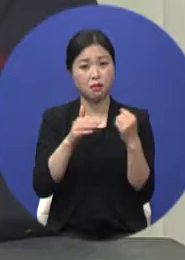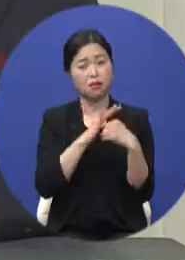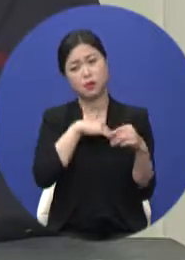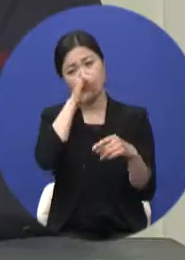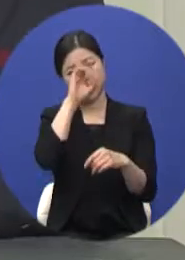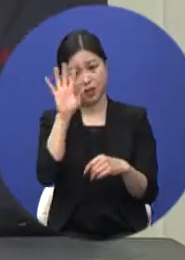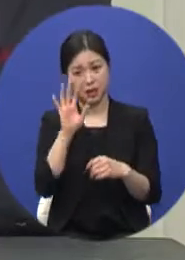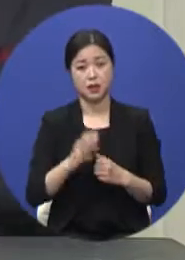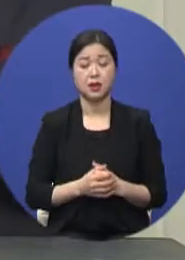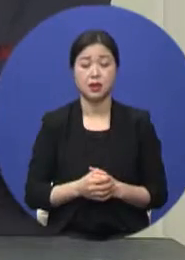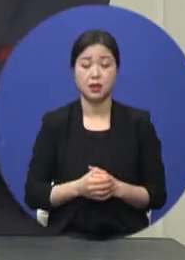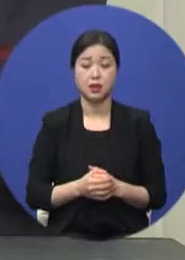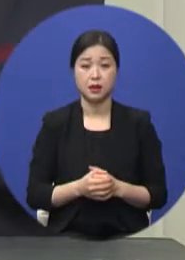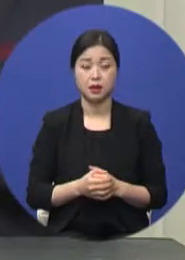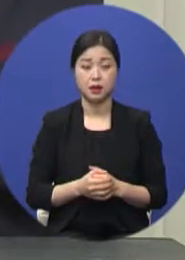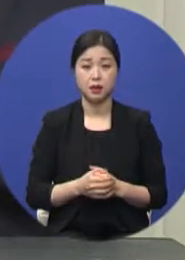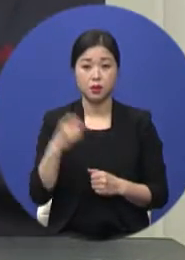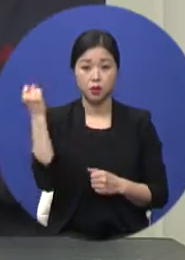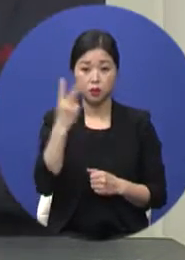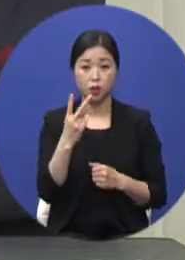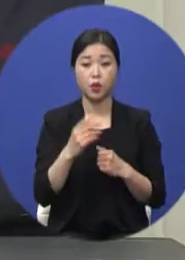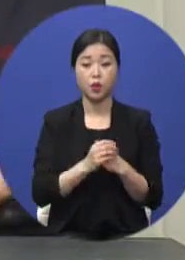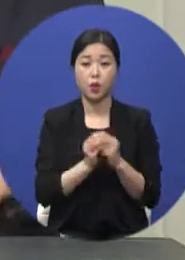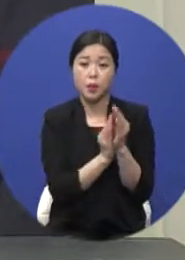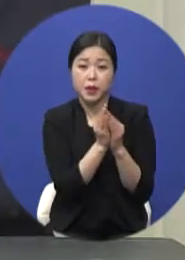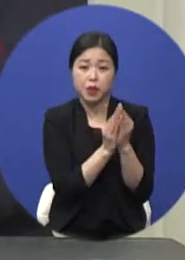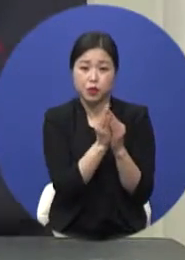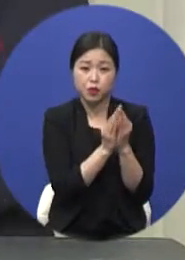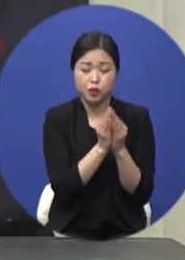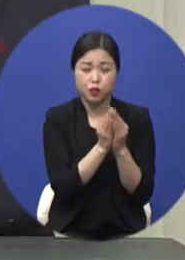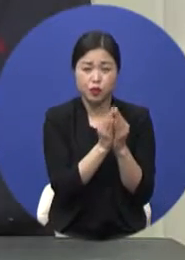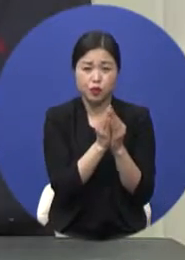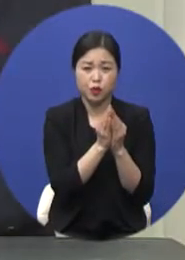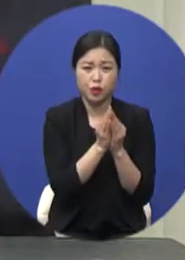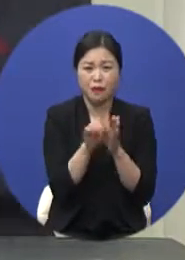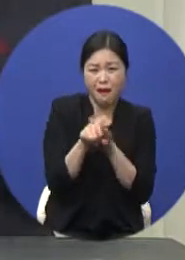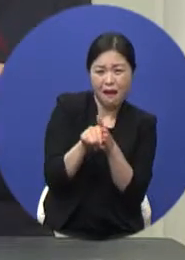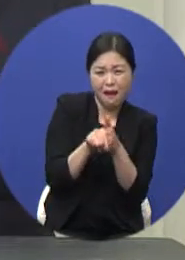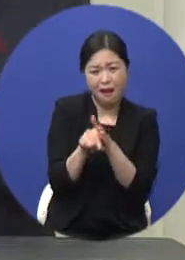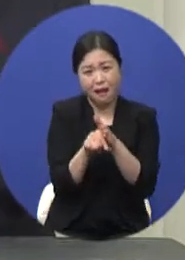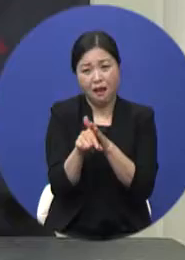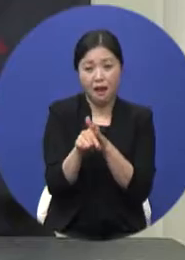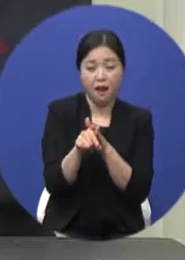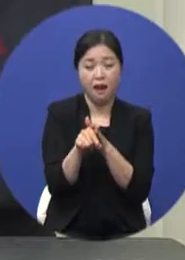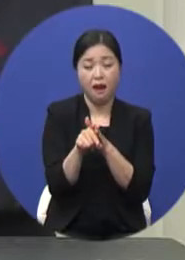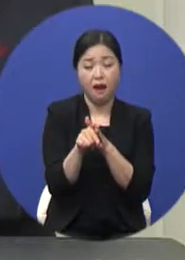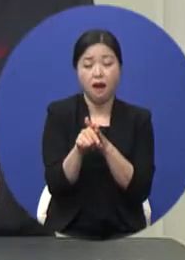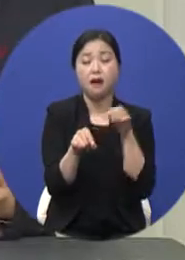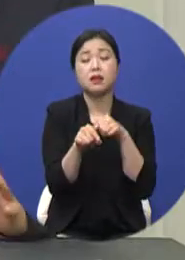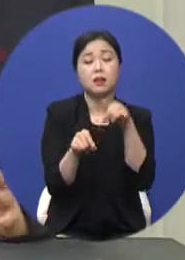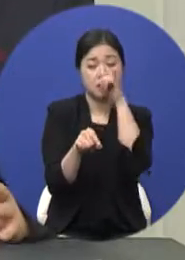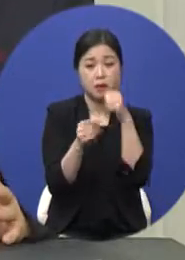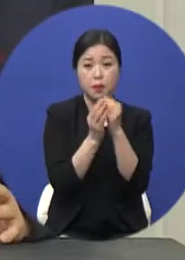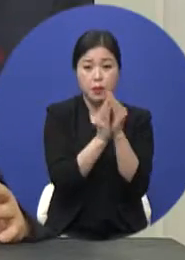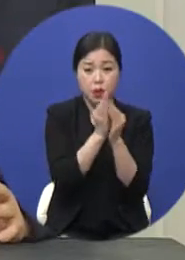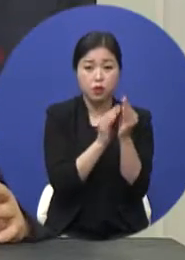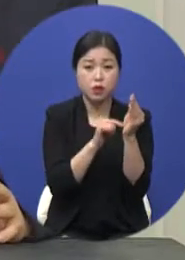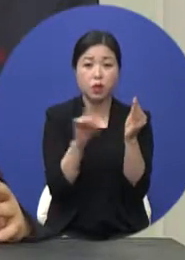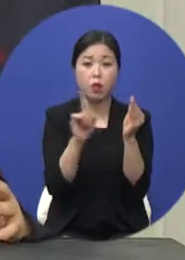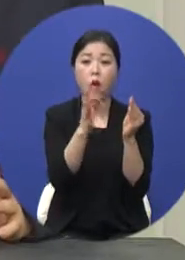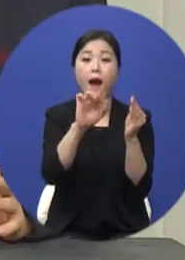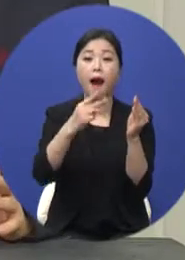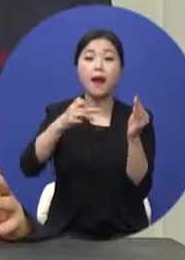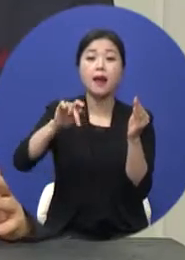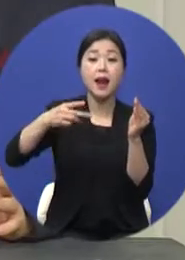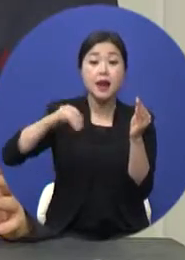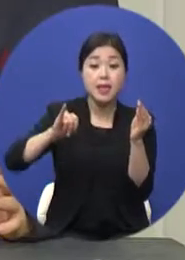아니고 네. 그리고 비누칠을 갖다가 막 해서 빡빡 닦는 분들도 있어요. 비누가 거품내 갖고 근데 비누가 알칼리잖아요.